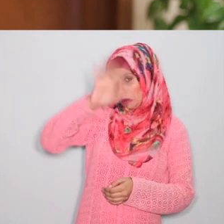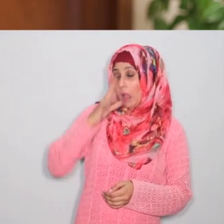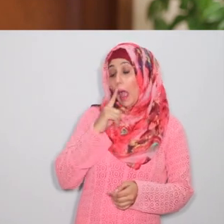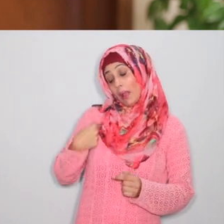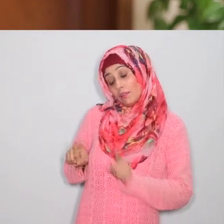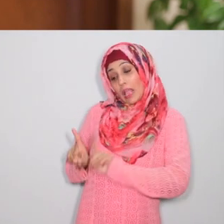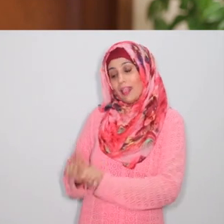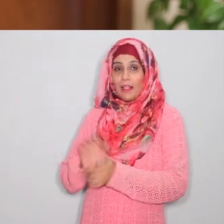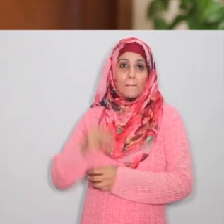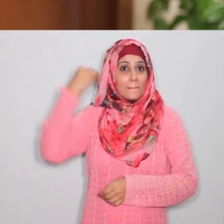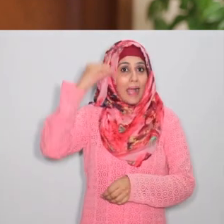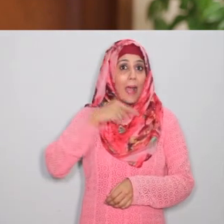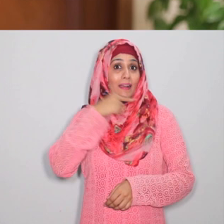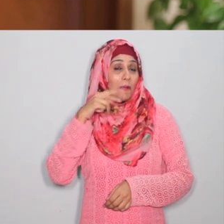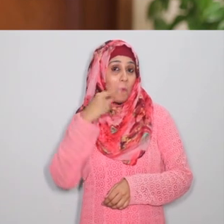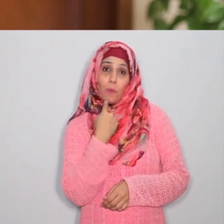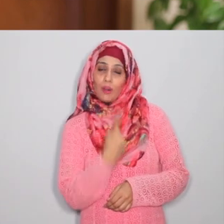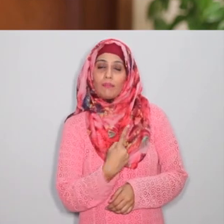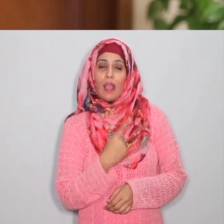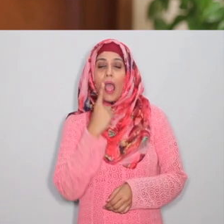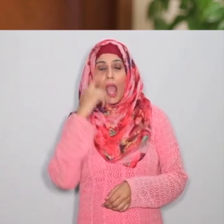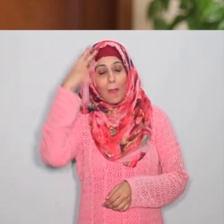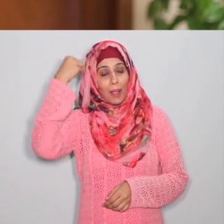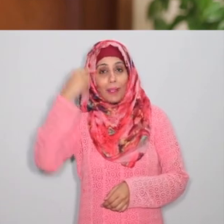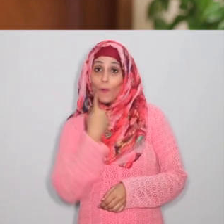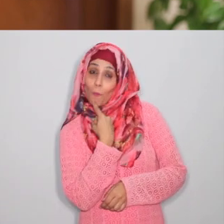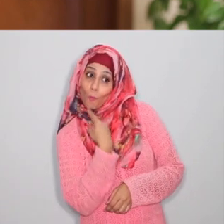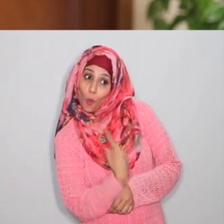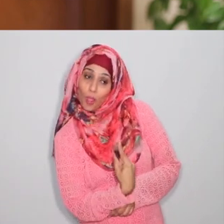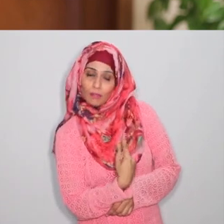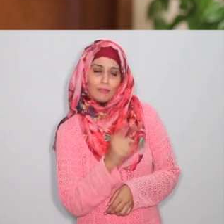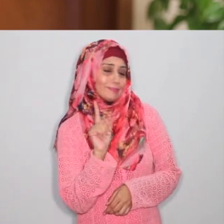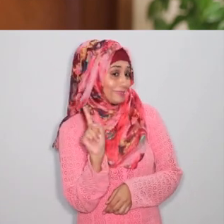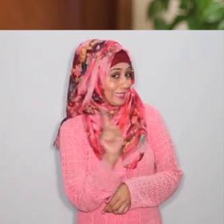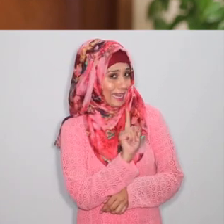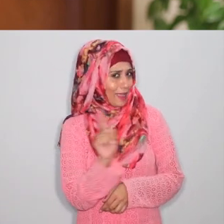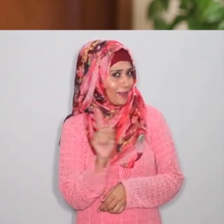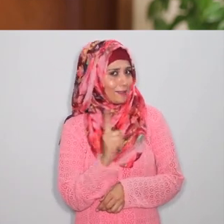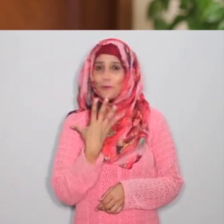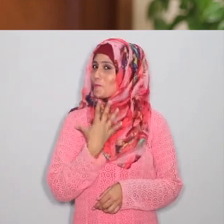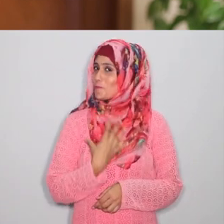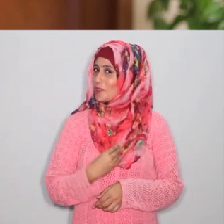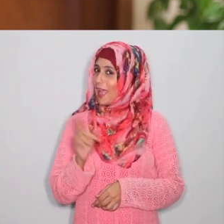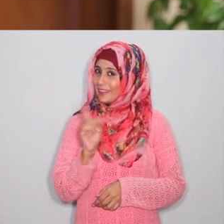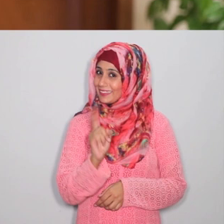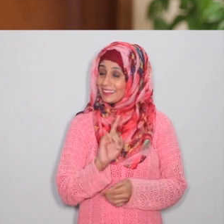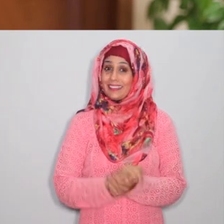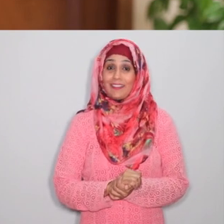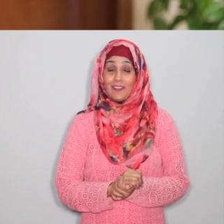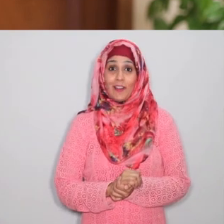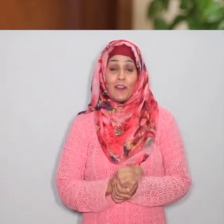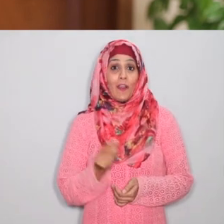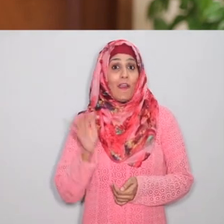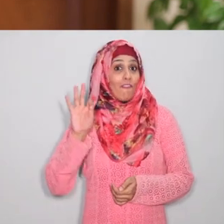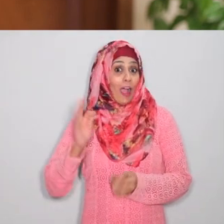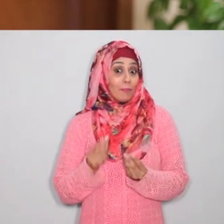उन्होंने कहा अरे बच्चों उदास ना हो ओम